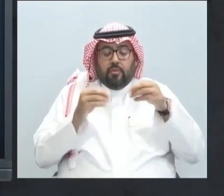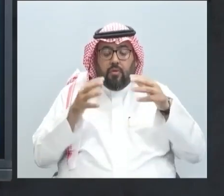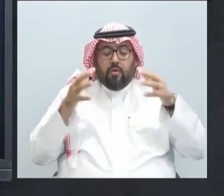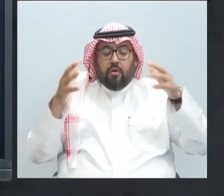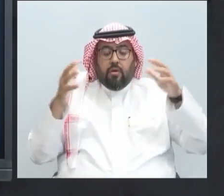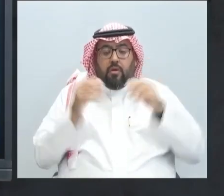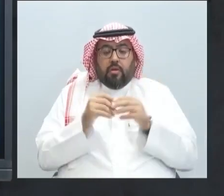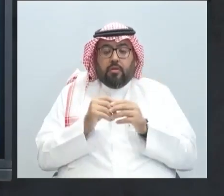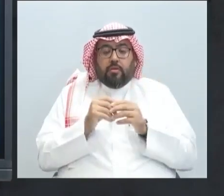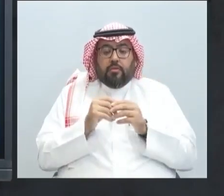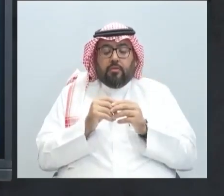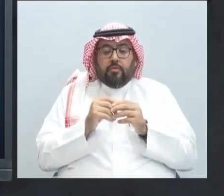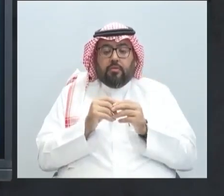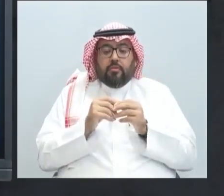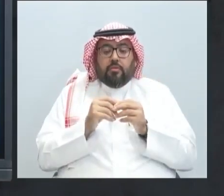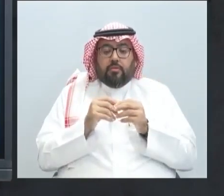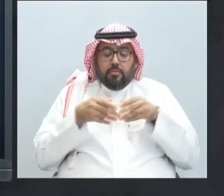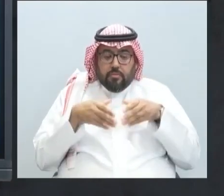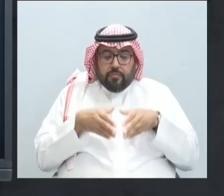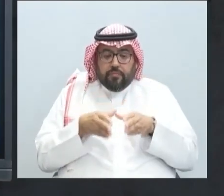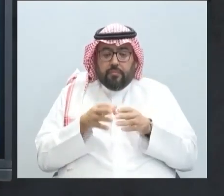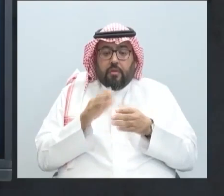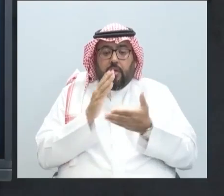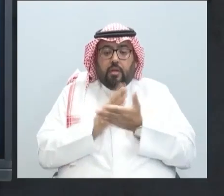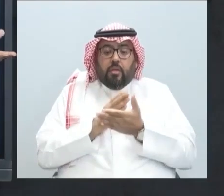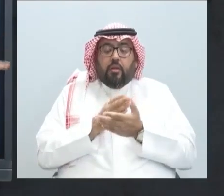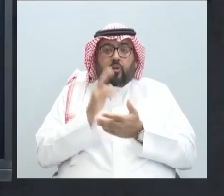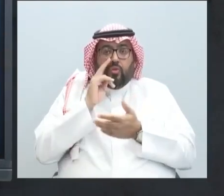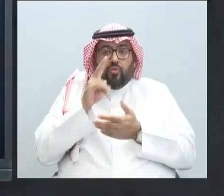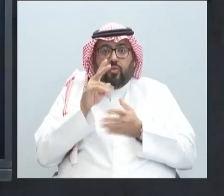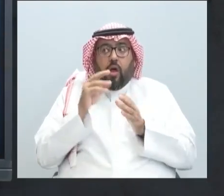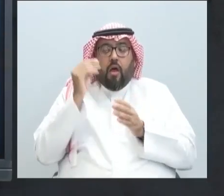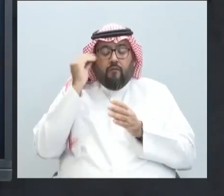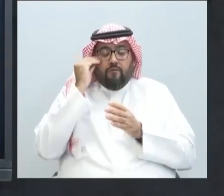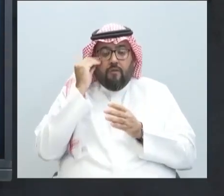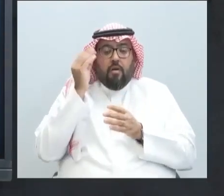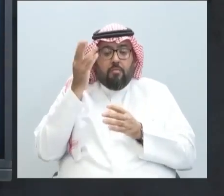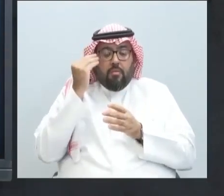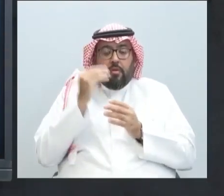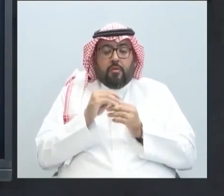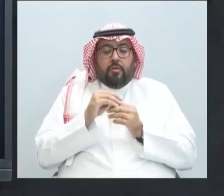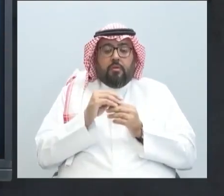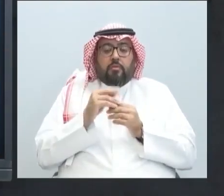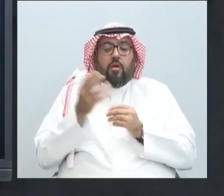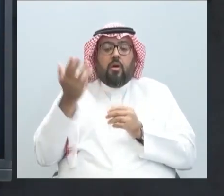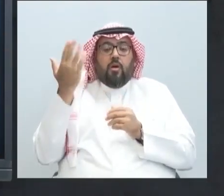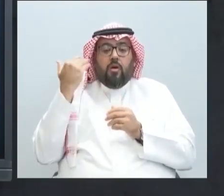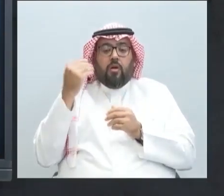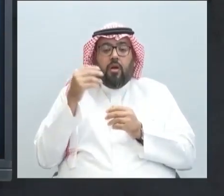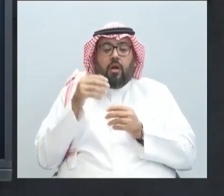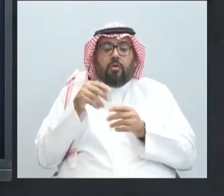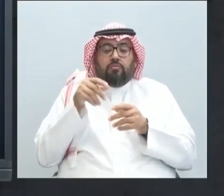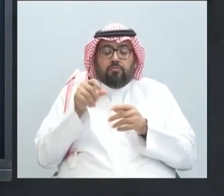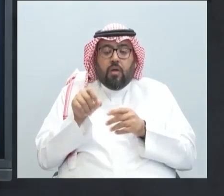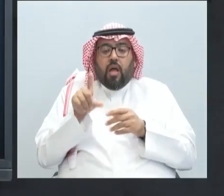لها ان تكون هذه الانسجه هذه الاعضاء الا من خلال هذا الانقسام وكم جميعكم تملكون هذه المعرفه انه في المرحله الاولى الحيوان المنوي